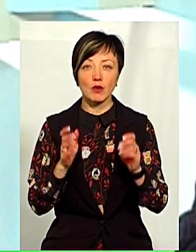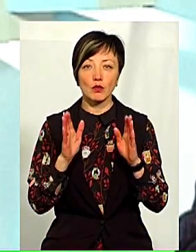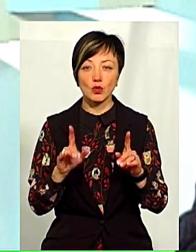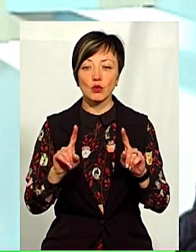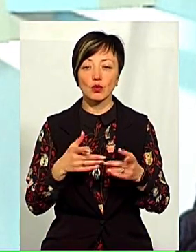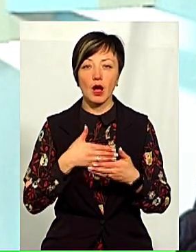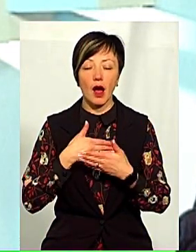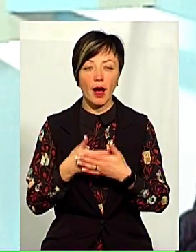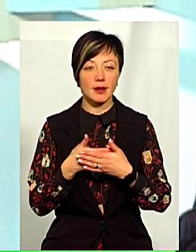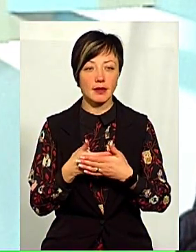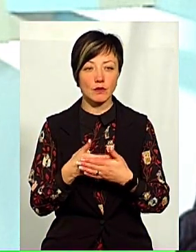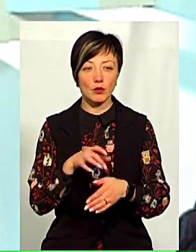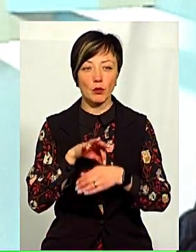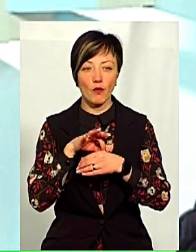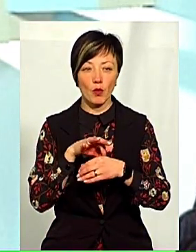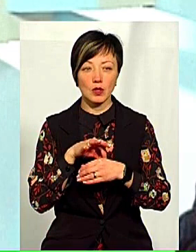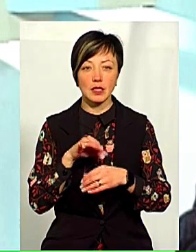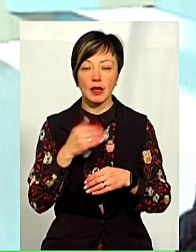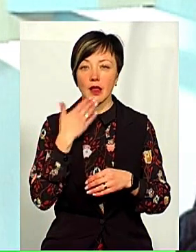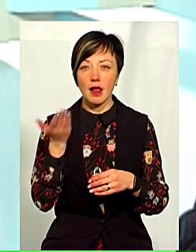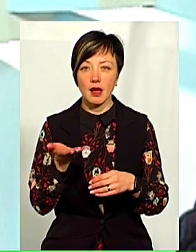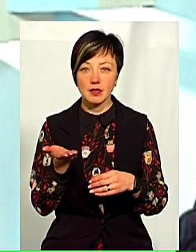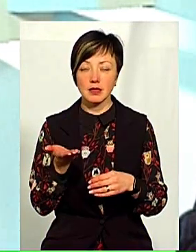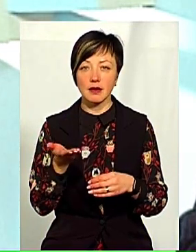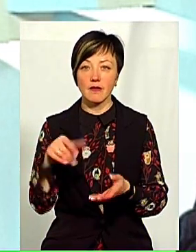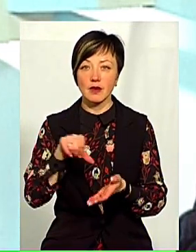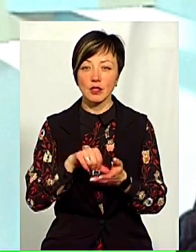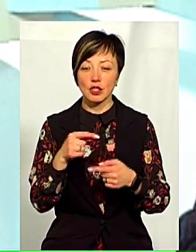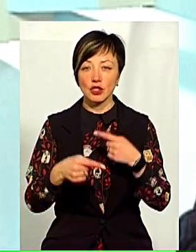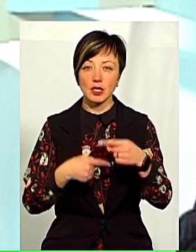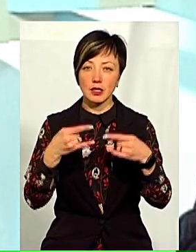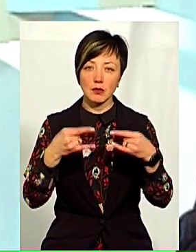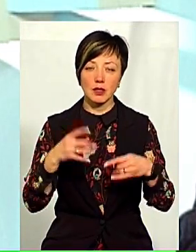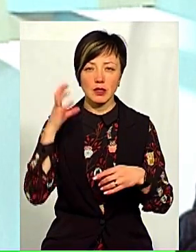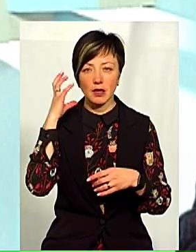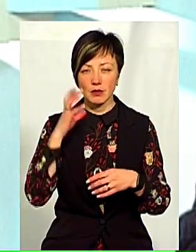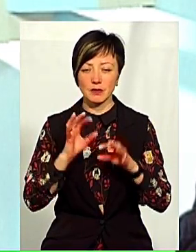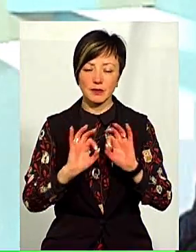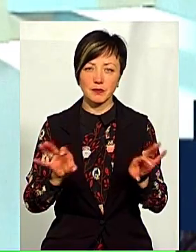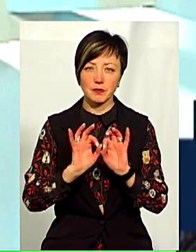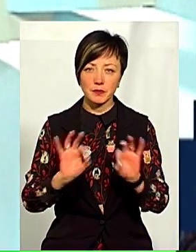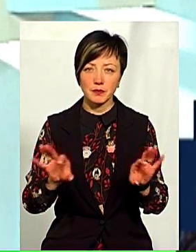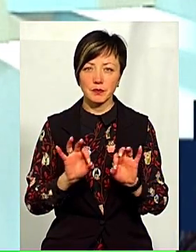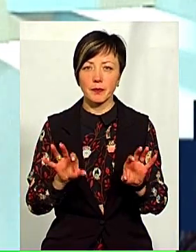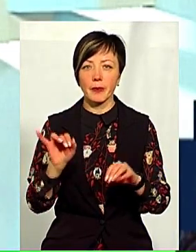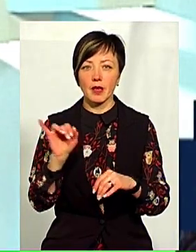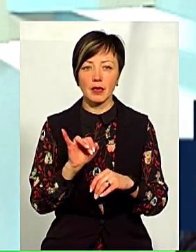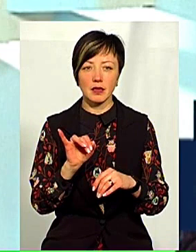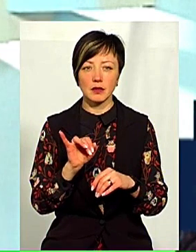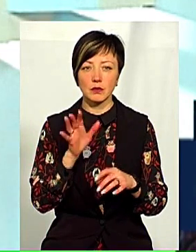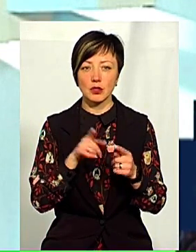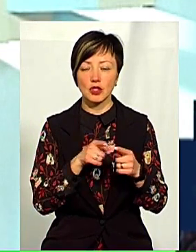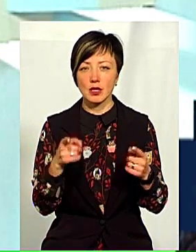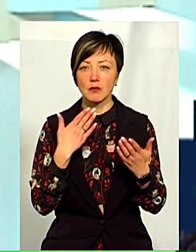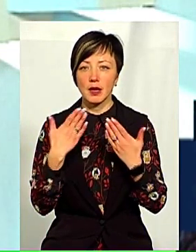дуже активно проводити і лекції, і виступи через засоби масової інформації, і під час